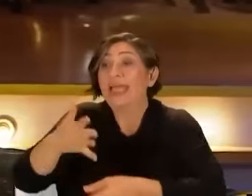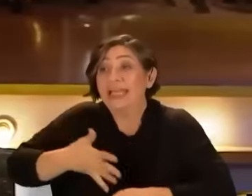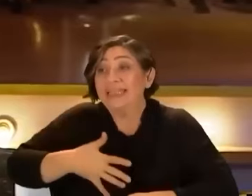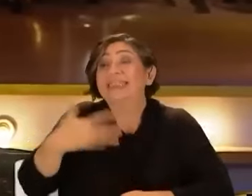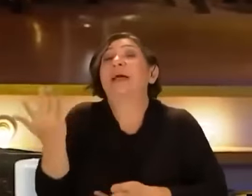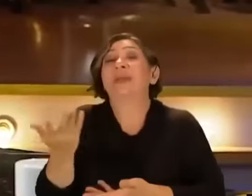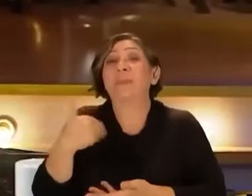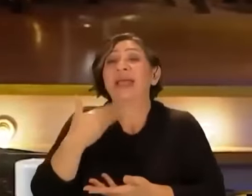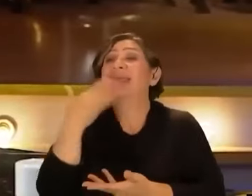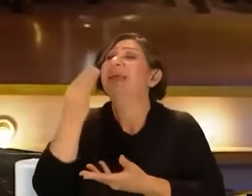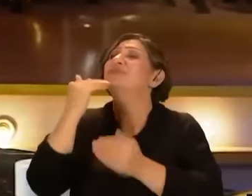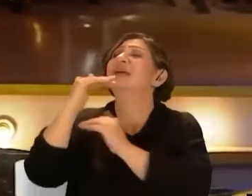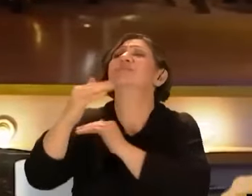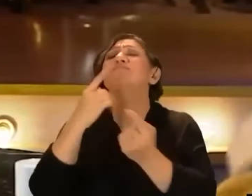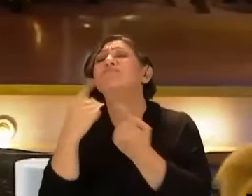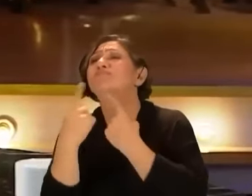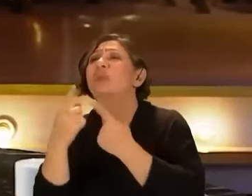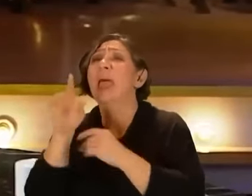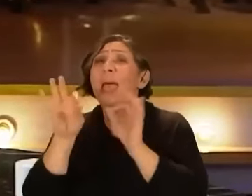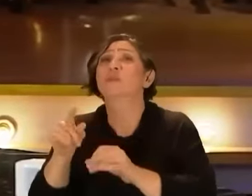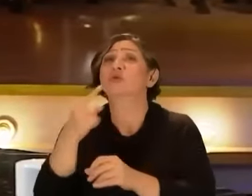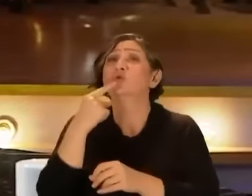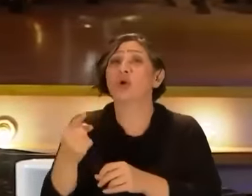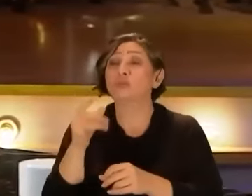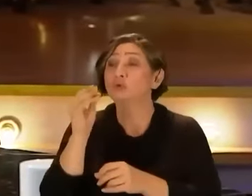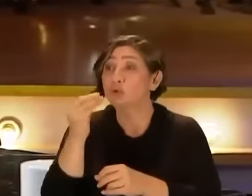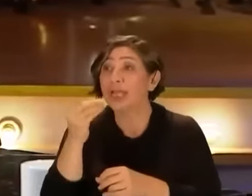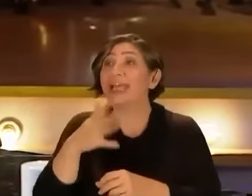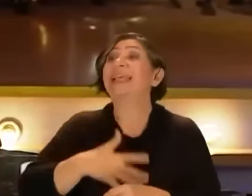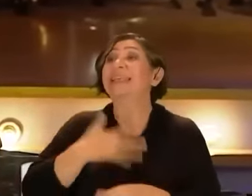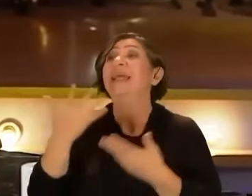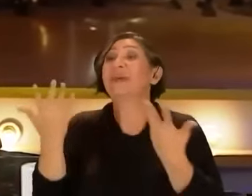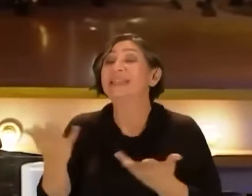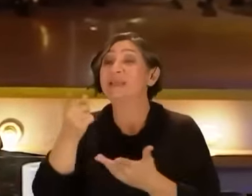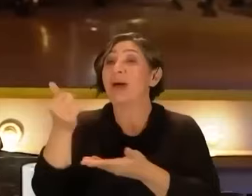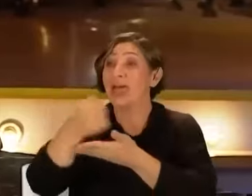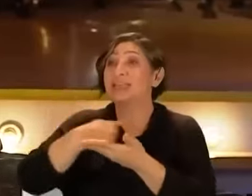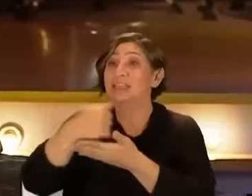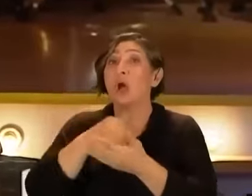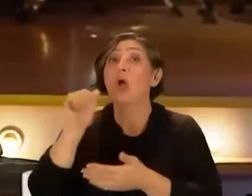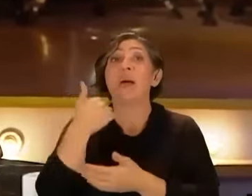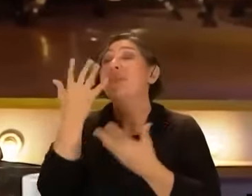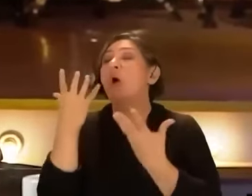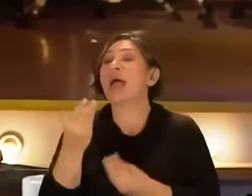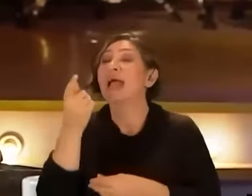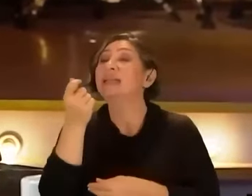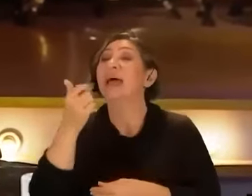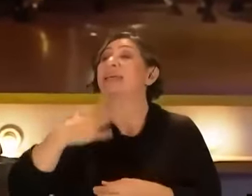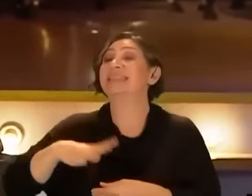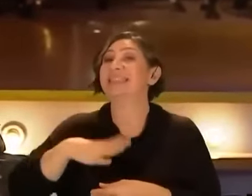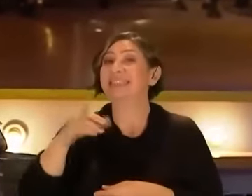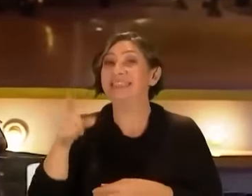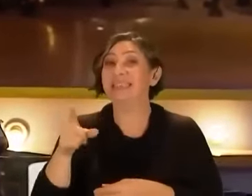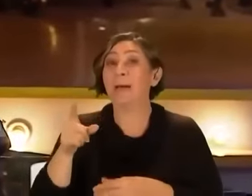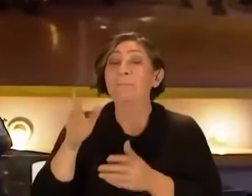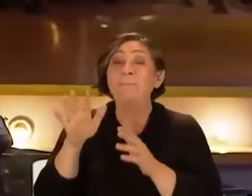de, ya ben bütün gençlerle konuşurken hep bunu söylüyorum. Yani çocuklar, istemeseniz de para kazanacaksınız. Önemli olan kaç para istediğiniz.